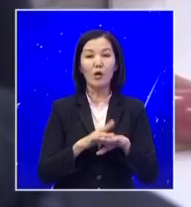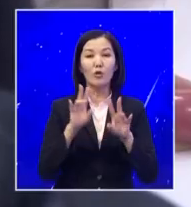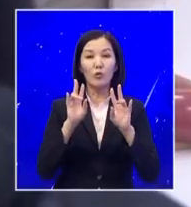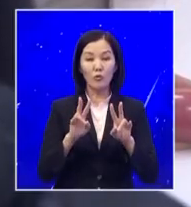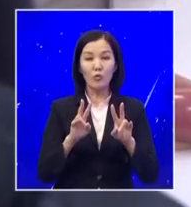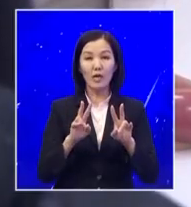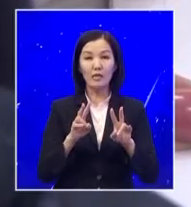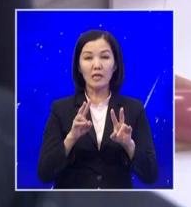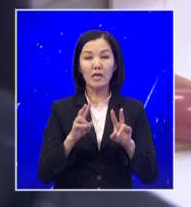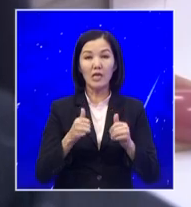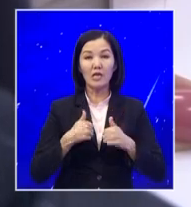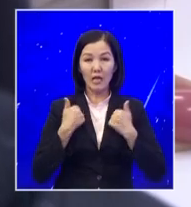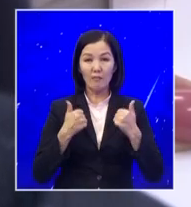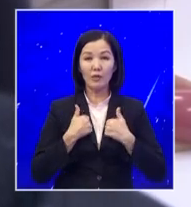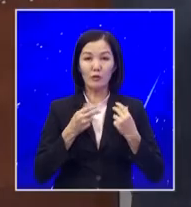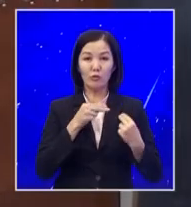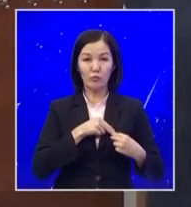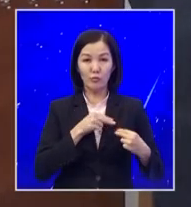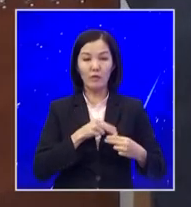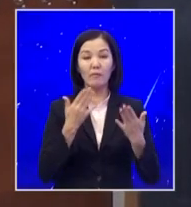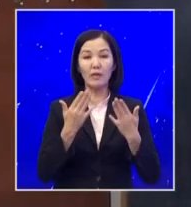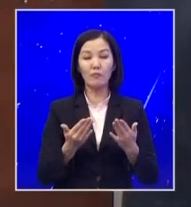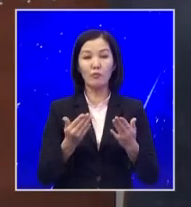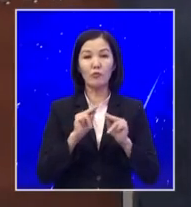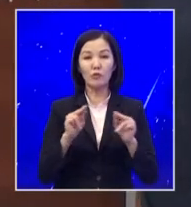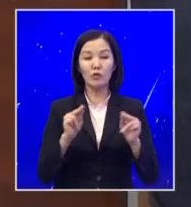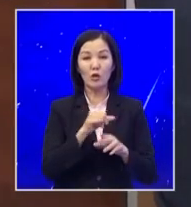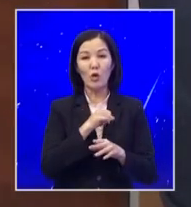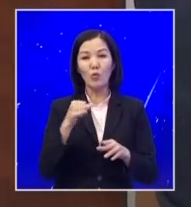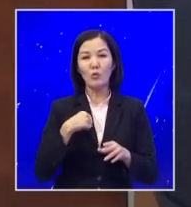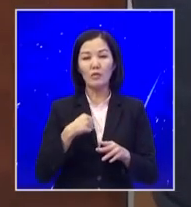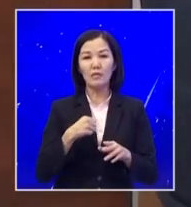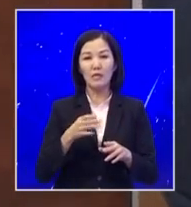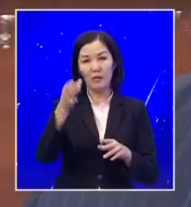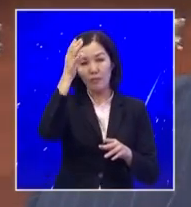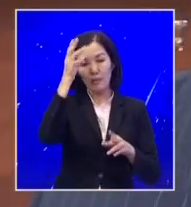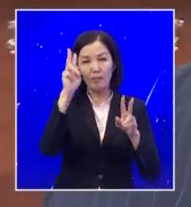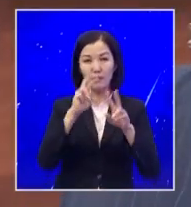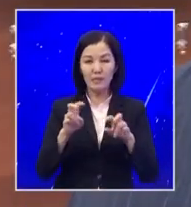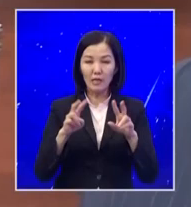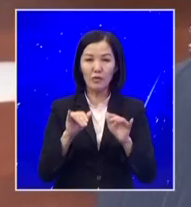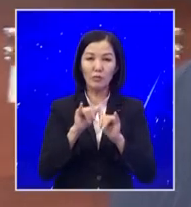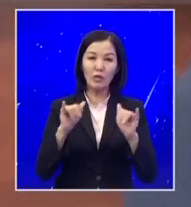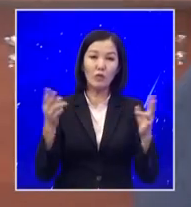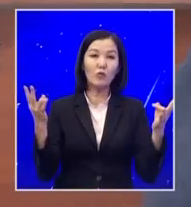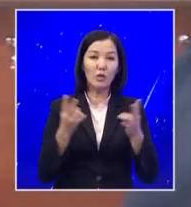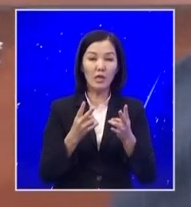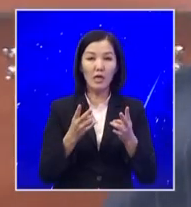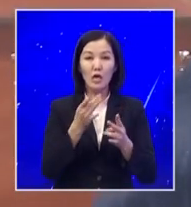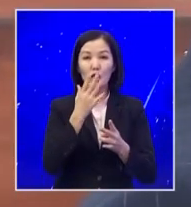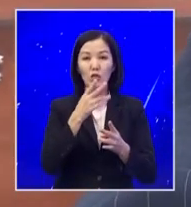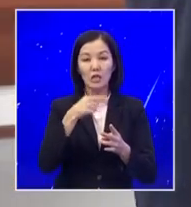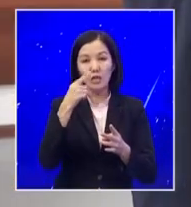еңбектеніп келеді. Заманына қарай ағымы демекші, бүгінгінің ұстазы өзін әрдайым жетілдіріп отыруы керек дейді. Сонымен қоса шетілдерді